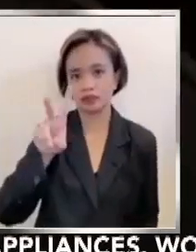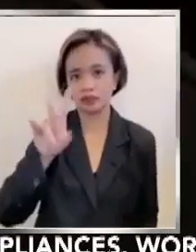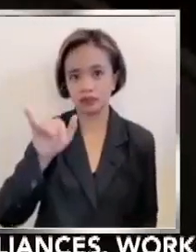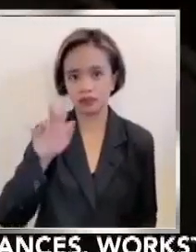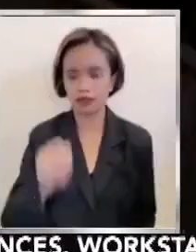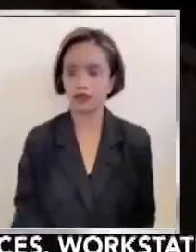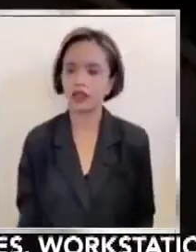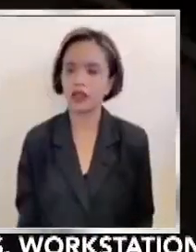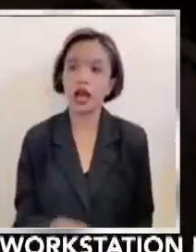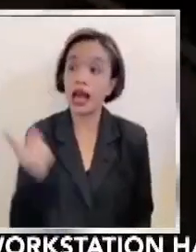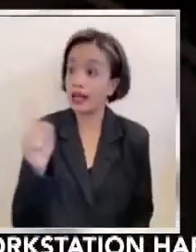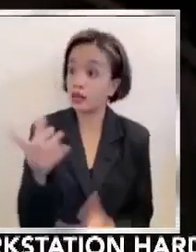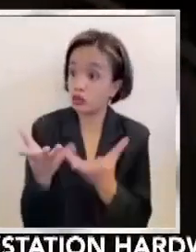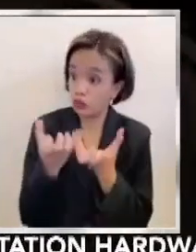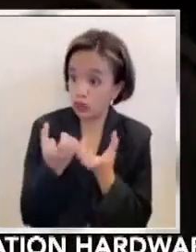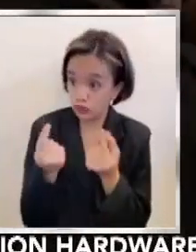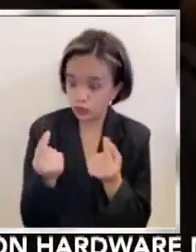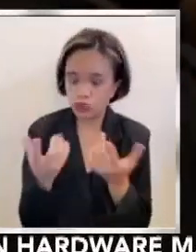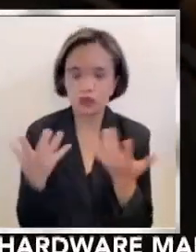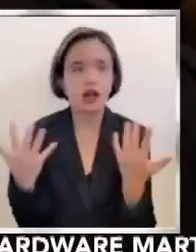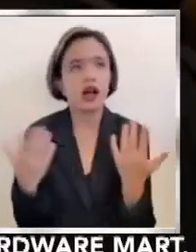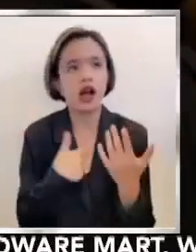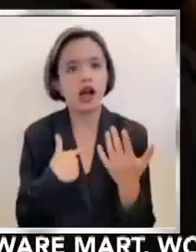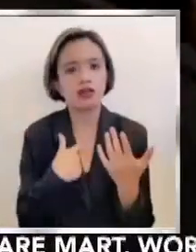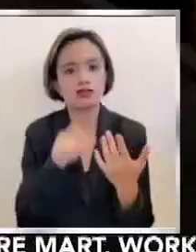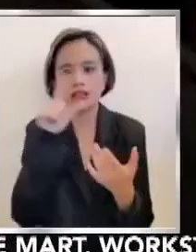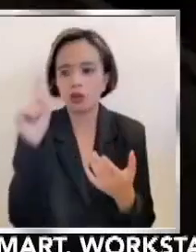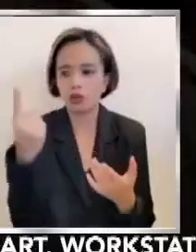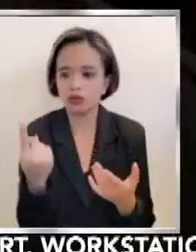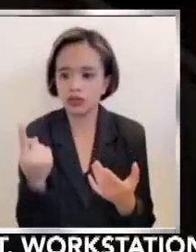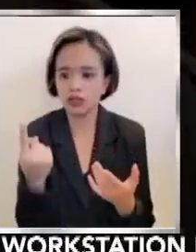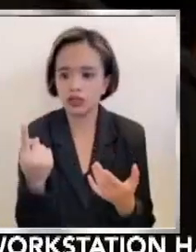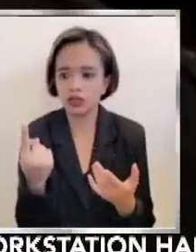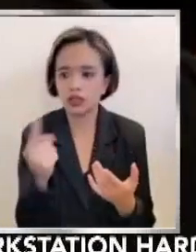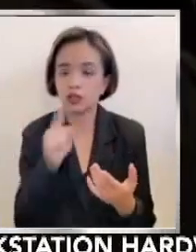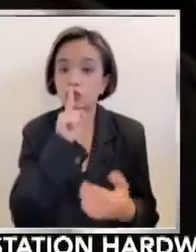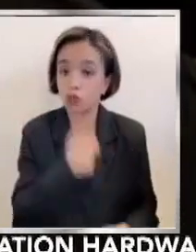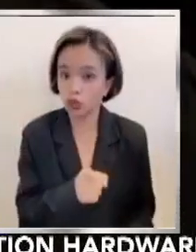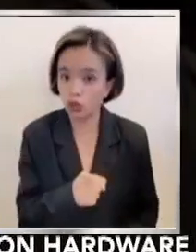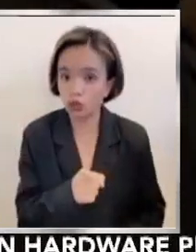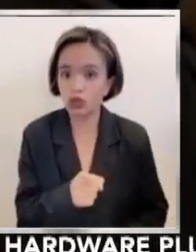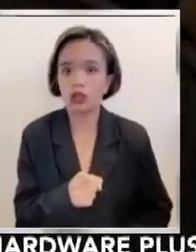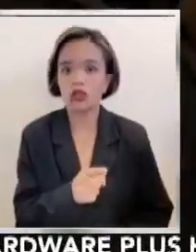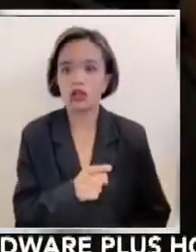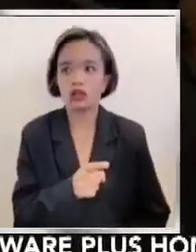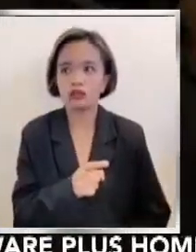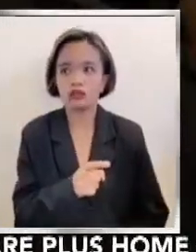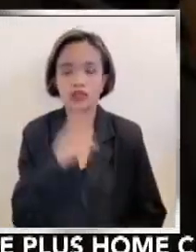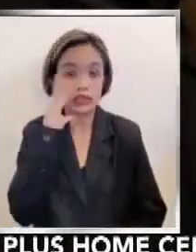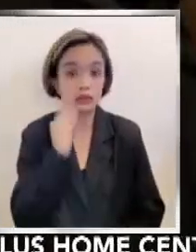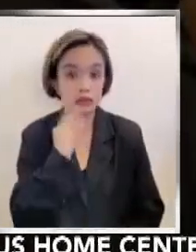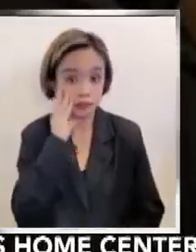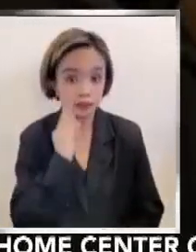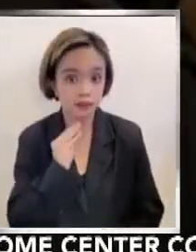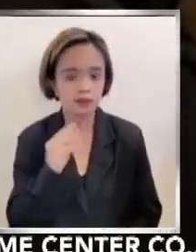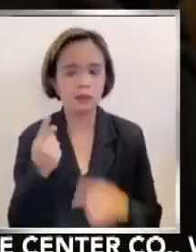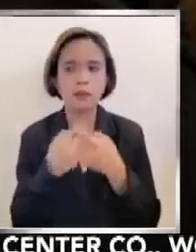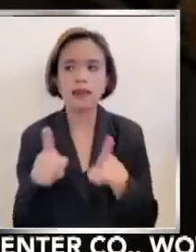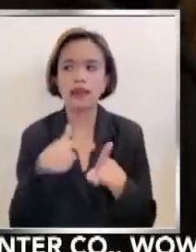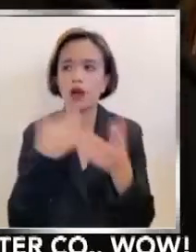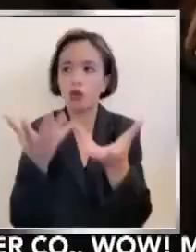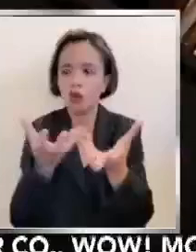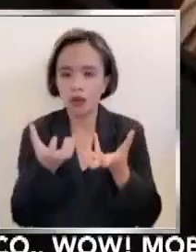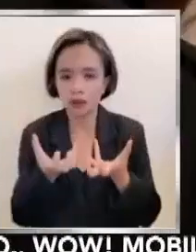do is I wanted the food not just to be regionally known and experienced on a big screen. I also want to have regional actors